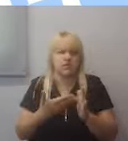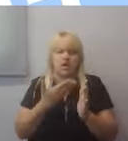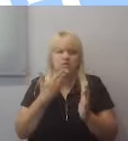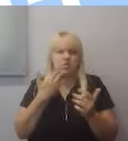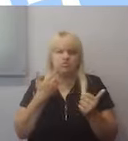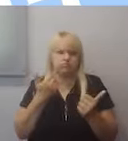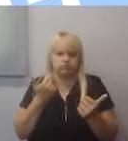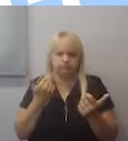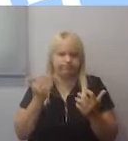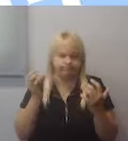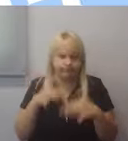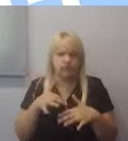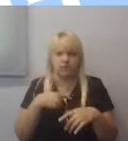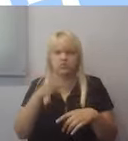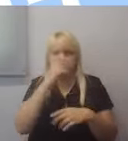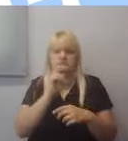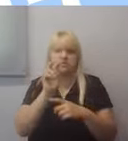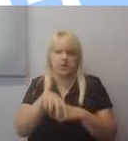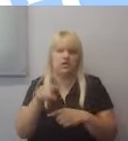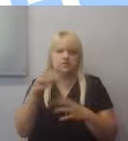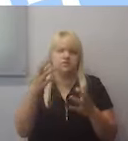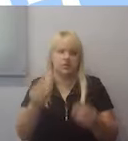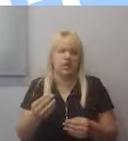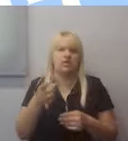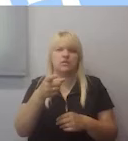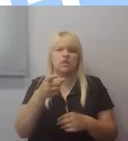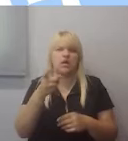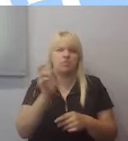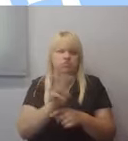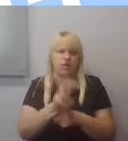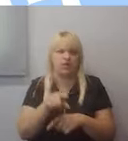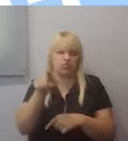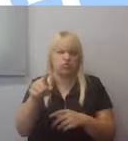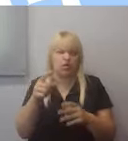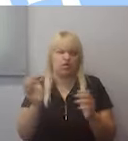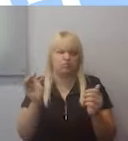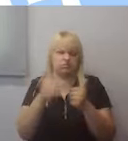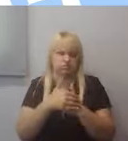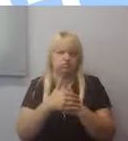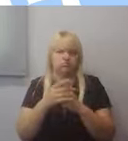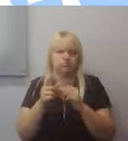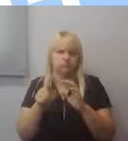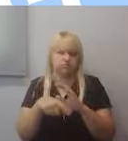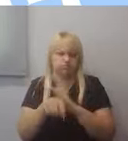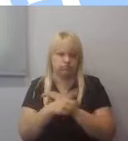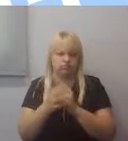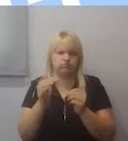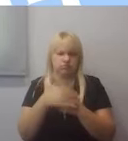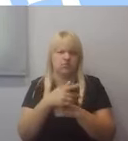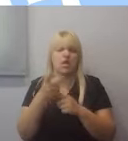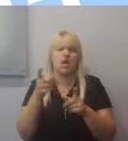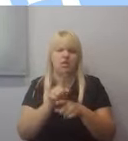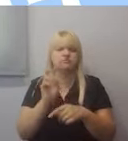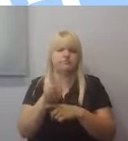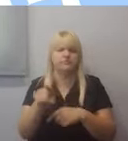ierasties tanī dienā kad mēs apmeklējām šo bumbu patverni arī bija tās dienas